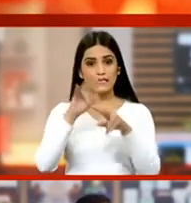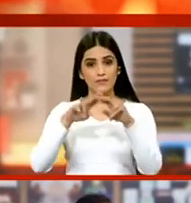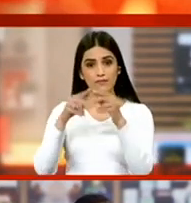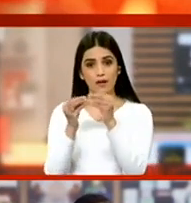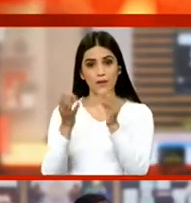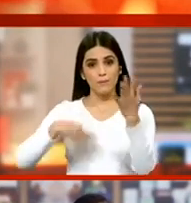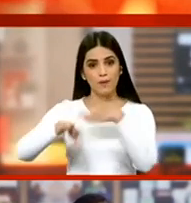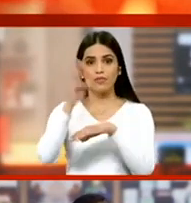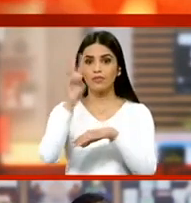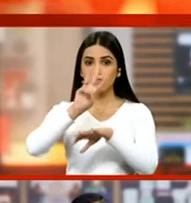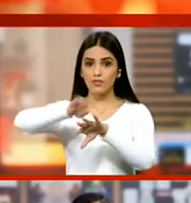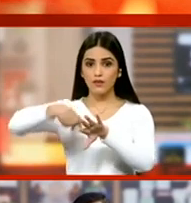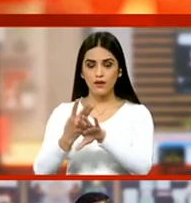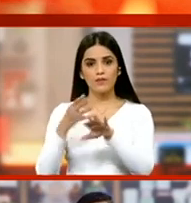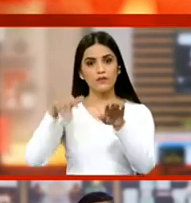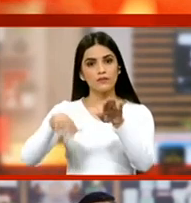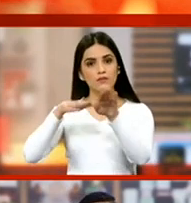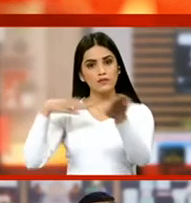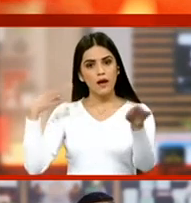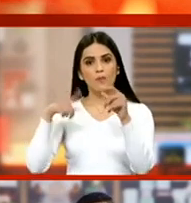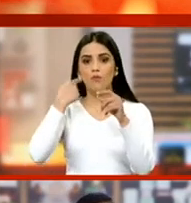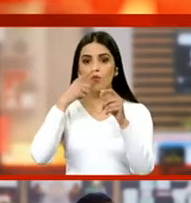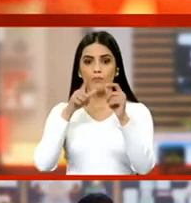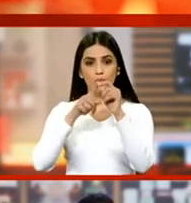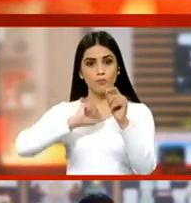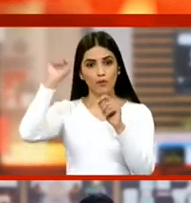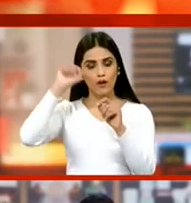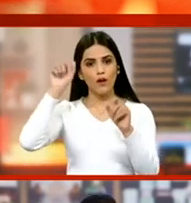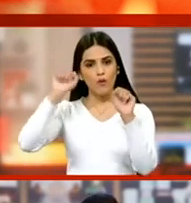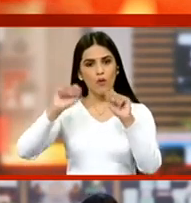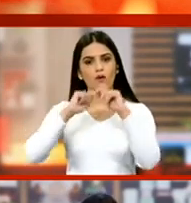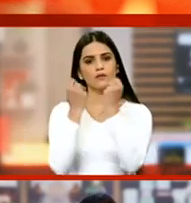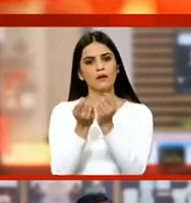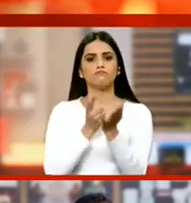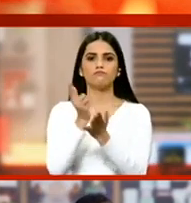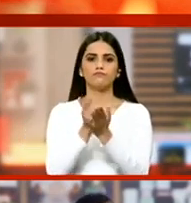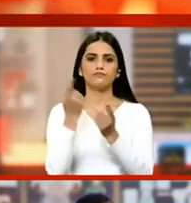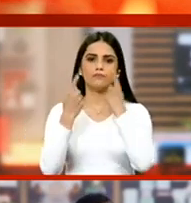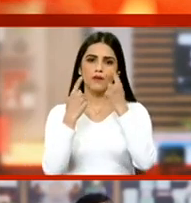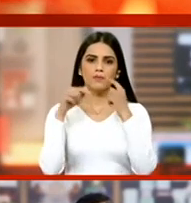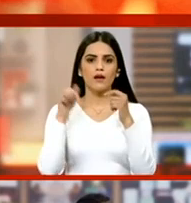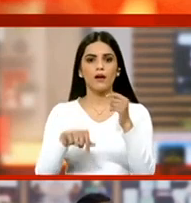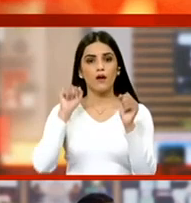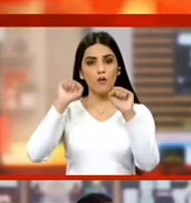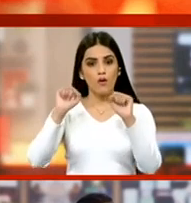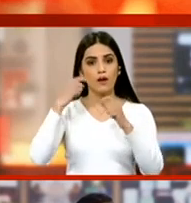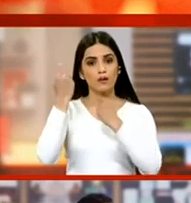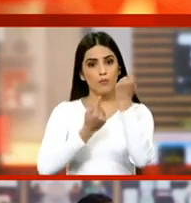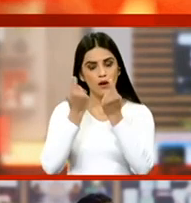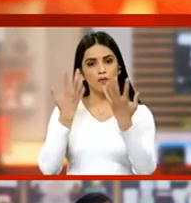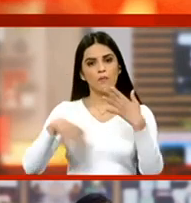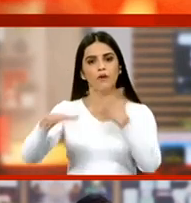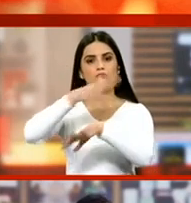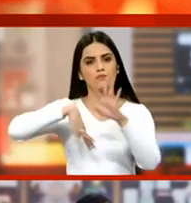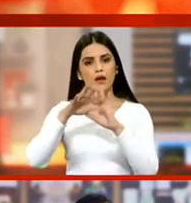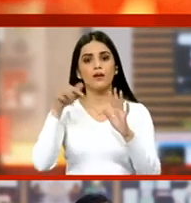होने वाले 3 घंटे के चक्का जाम को लेकर किसान संगठन आज बैठक कर रहे हैं इसमें देश व्यापी चक्का जाम की रणनीती पर मंधन किया जाएगा